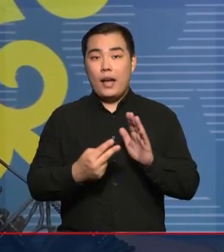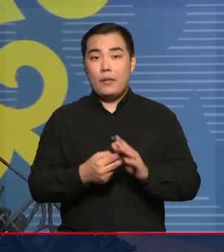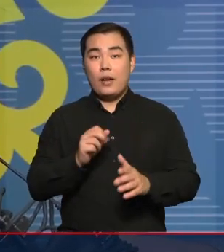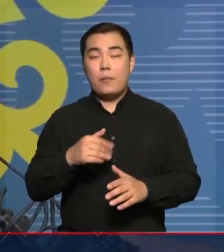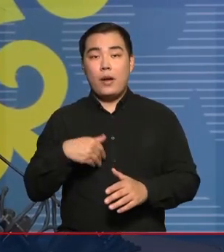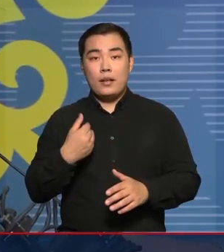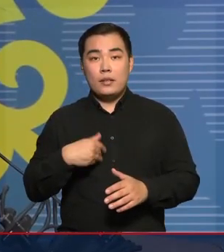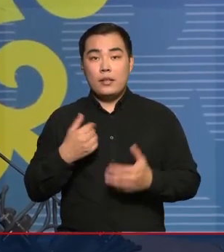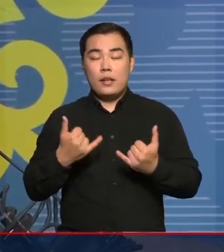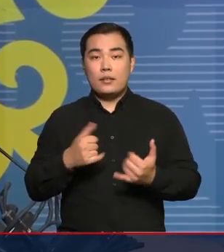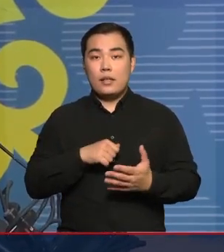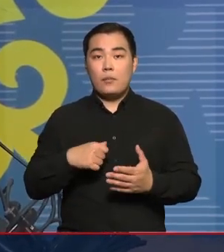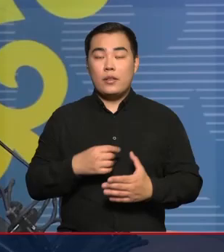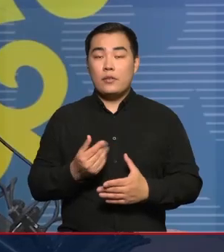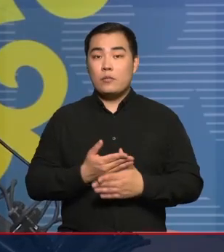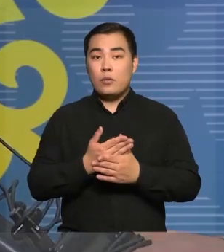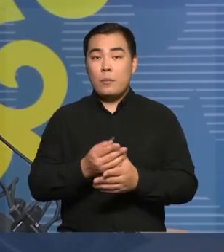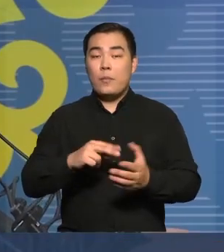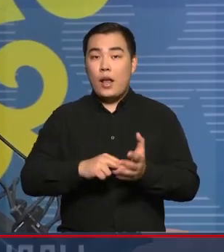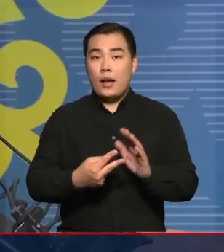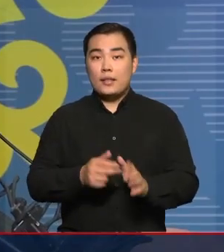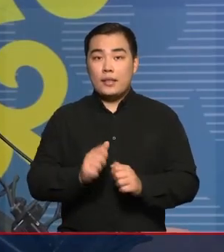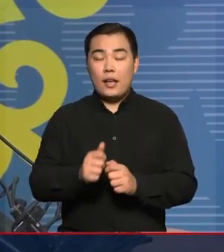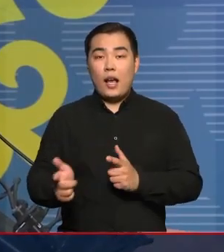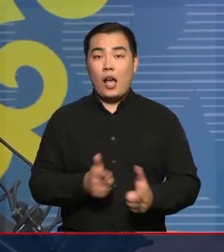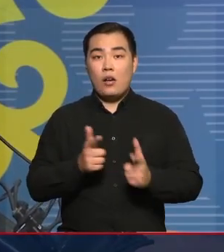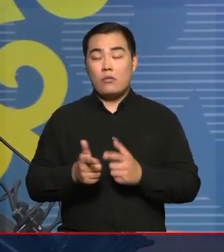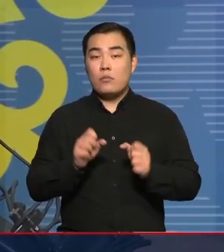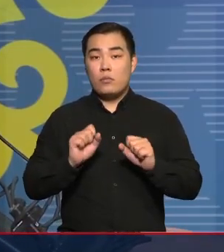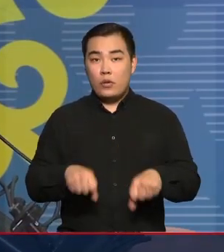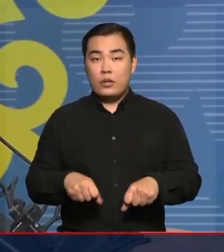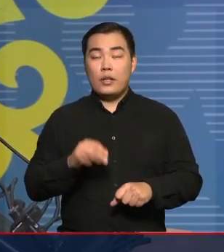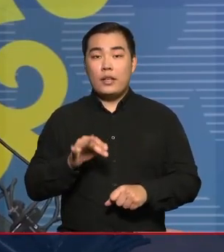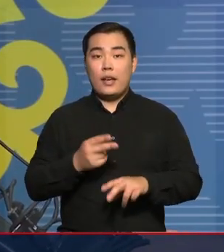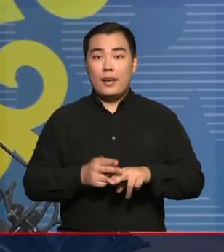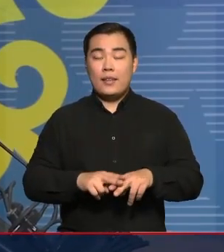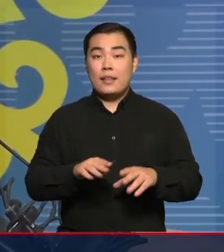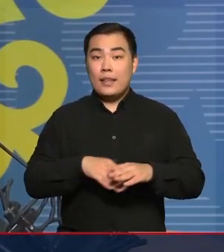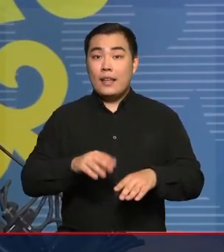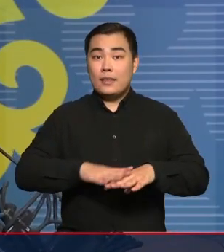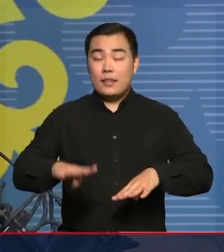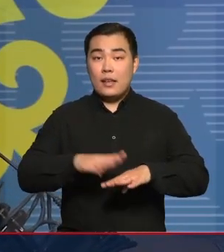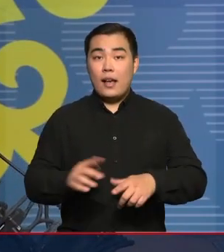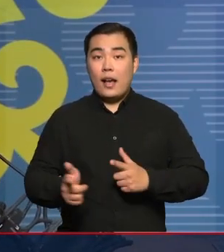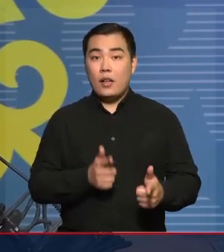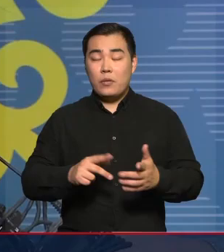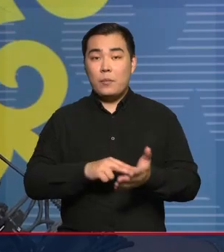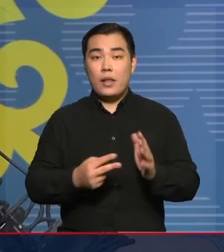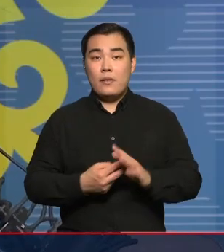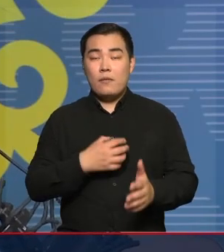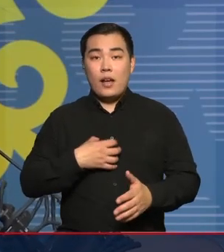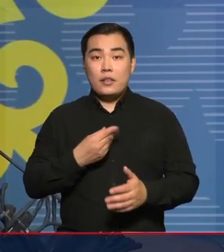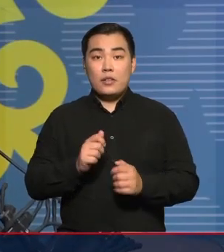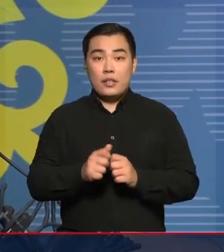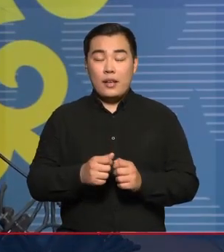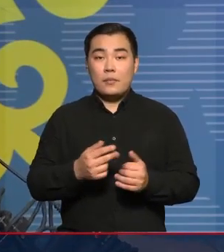ел ретінде қордың ақшасын өңірлік жобаларды дайындауға жұмсай алады. Ал сол қордағы қаражатқа әзірленген жобалардың негізгі